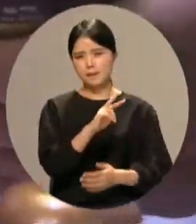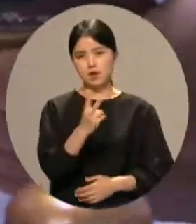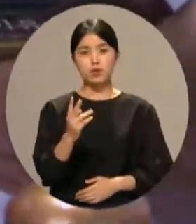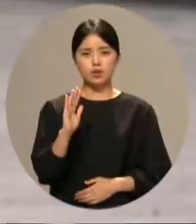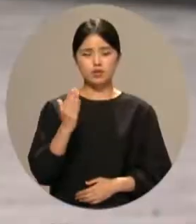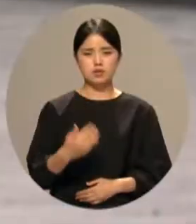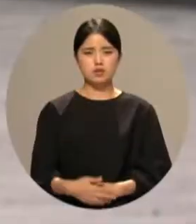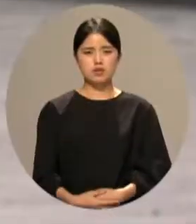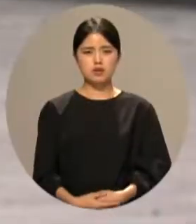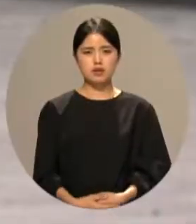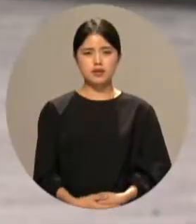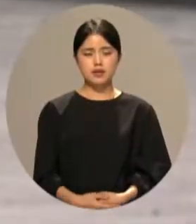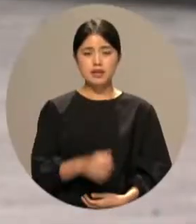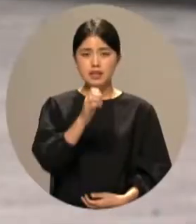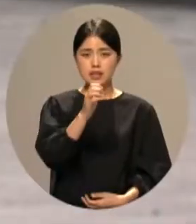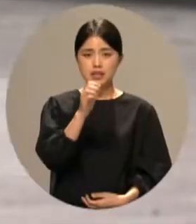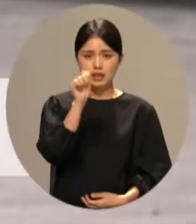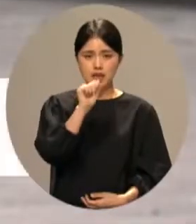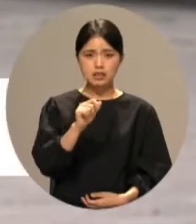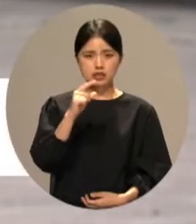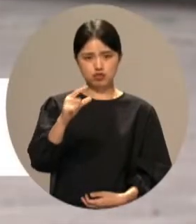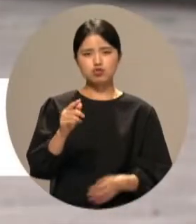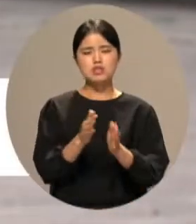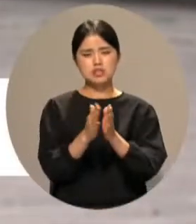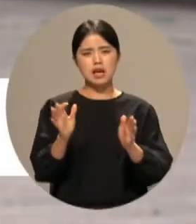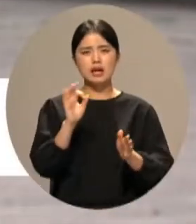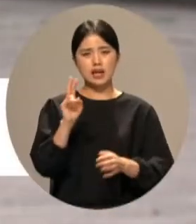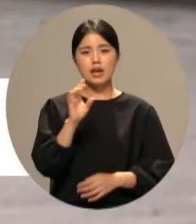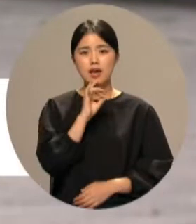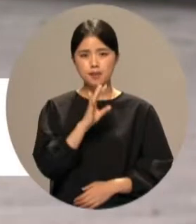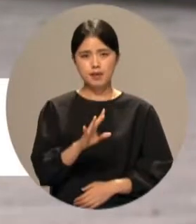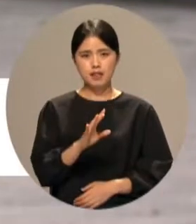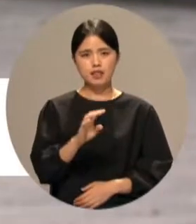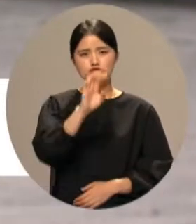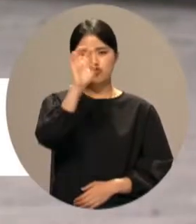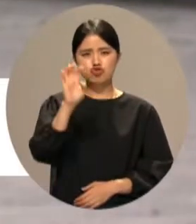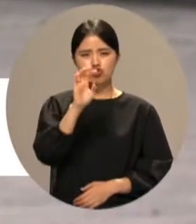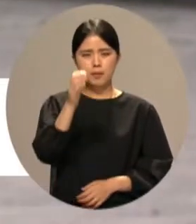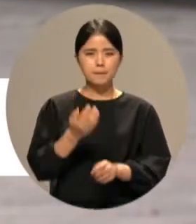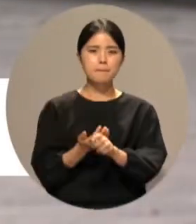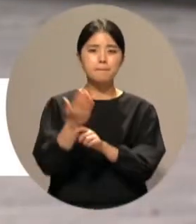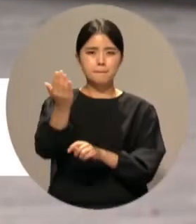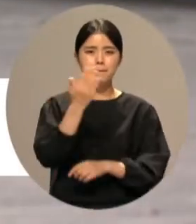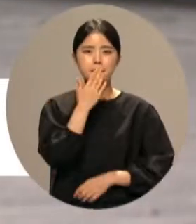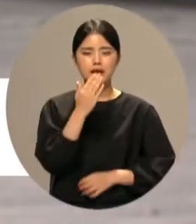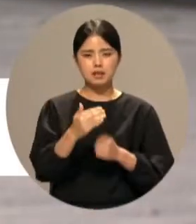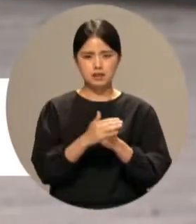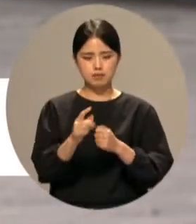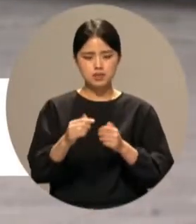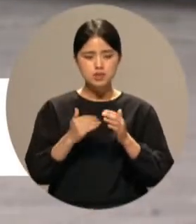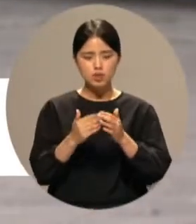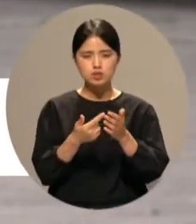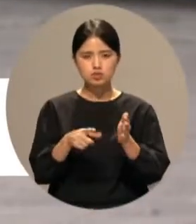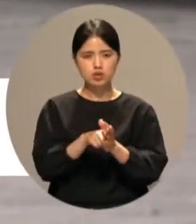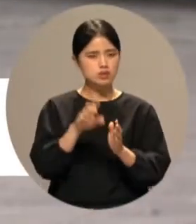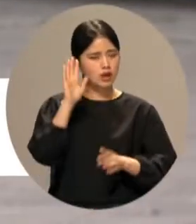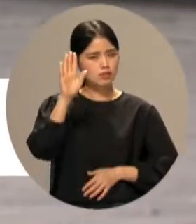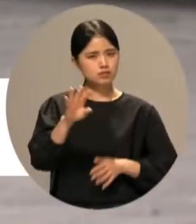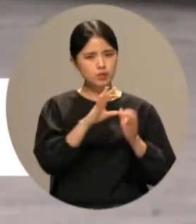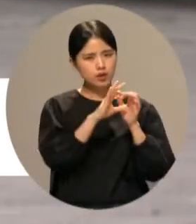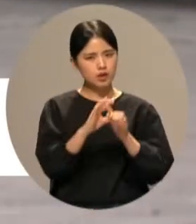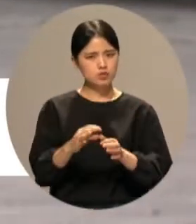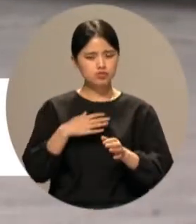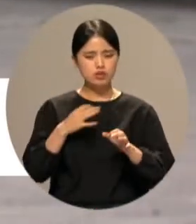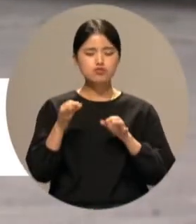계획입니다. ESG 경영을 도입해야지만 우리가 유럽을 수출을 할 수 있기 때문에 그런 과정을 위해서라도 앞으로 계속